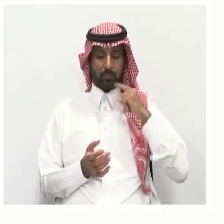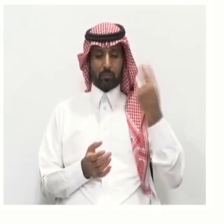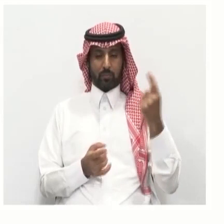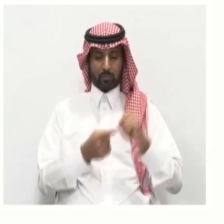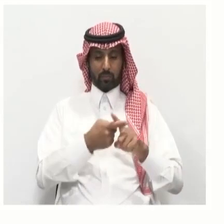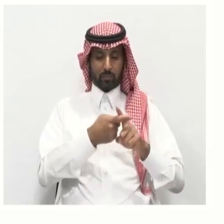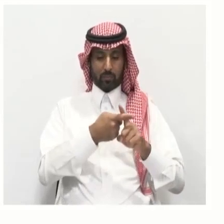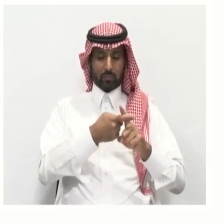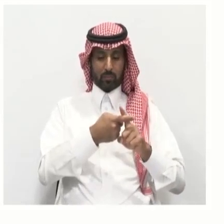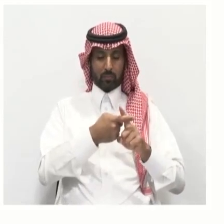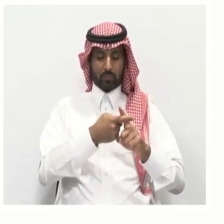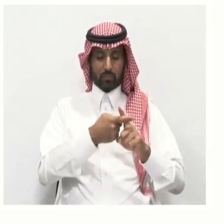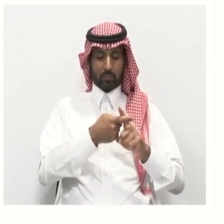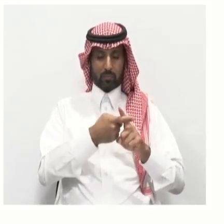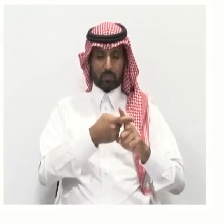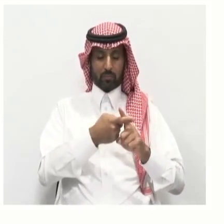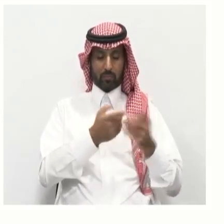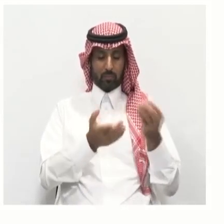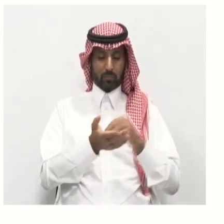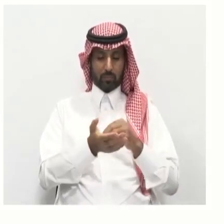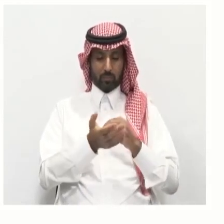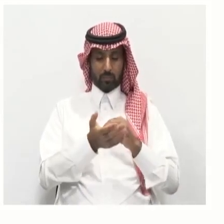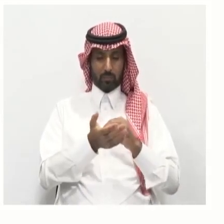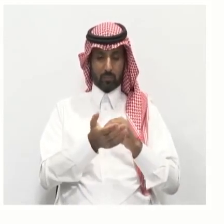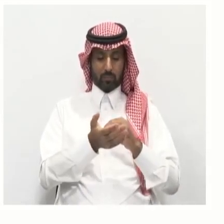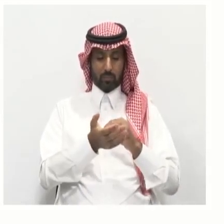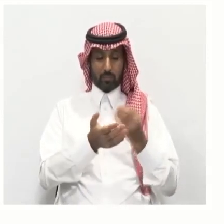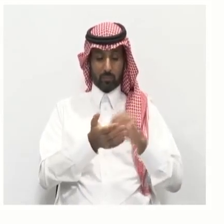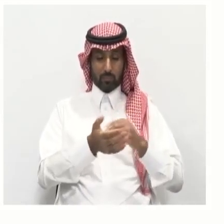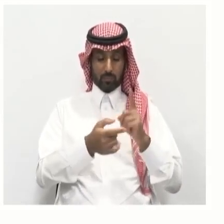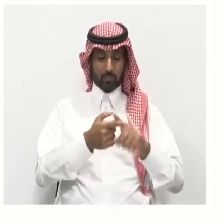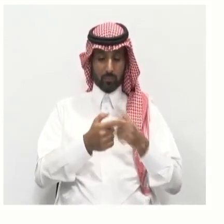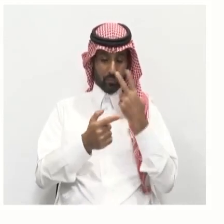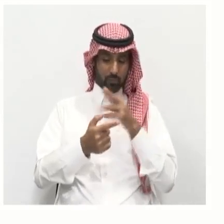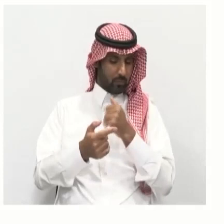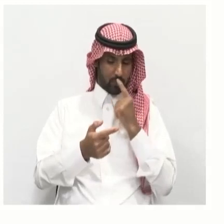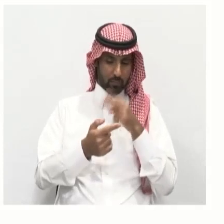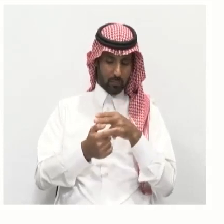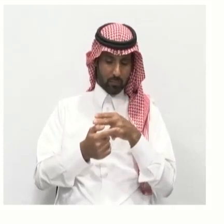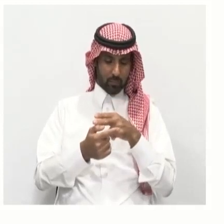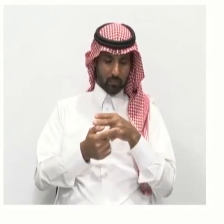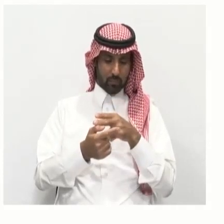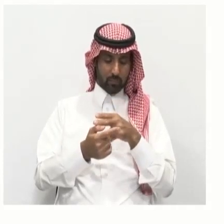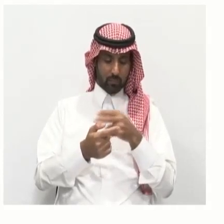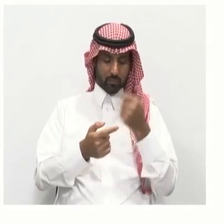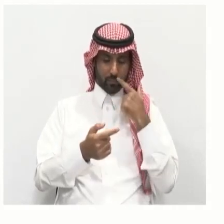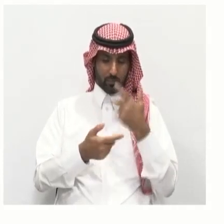موجب اللي هو اساسا موجود هنا واصبح او ايون غير متفرج